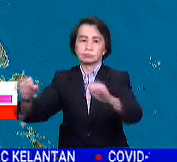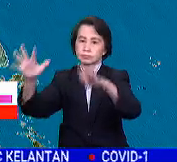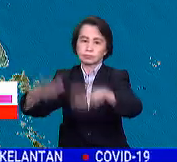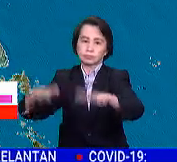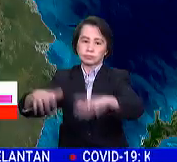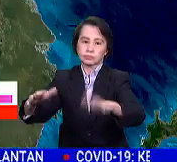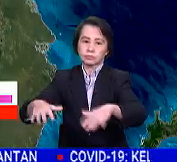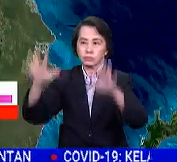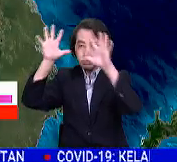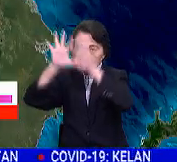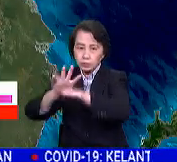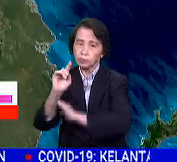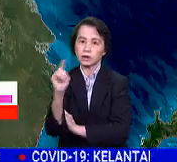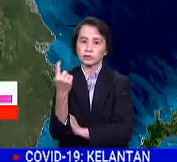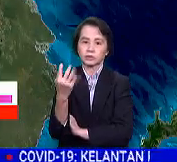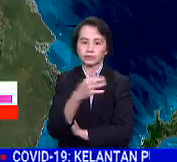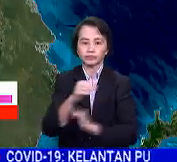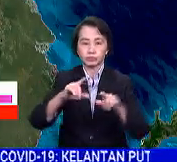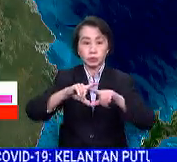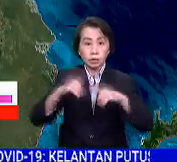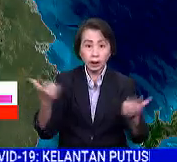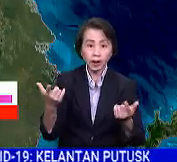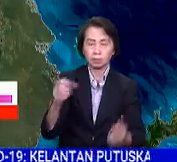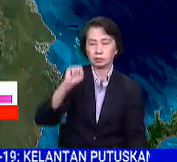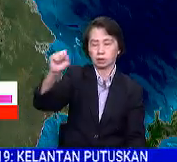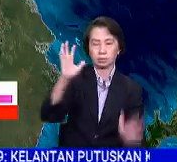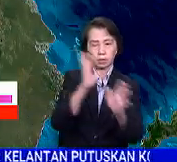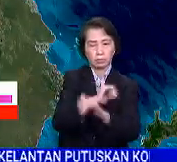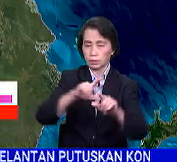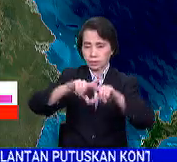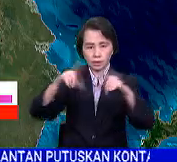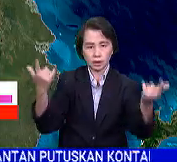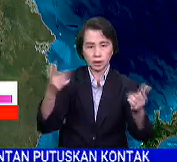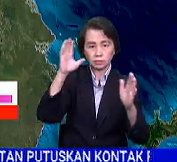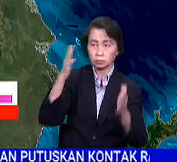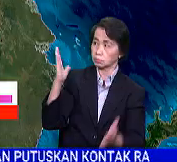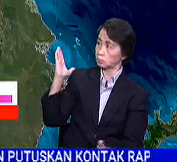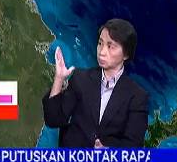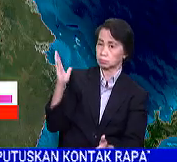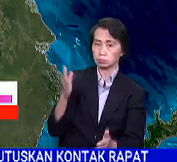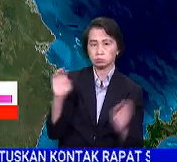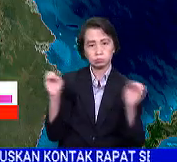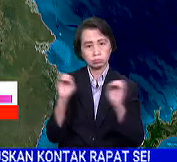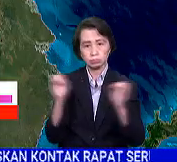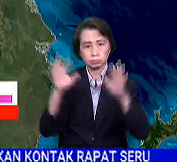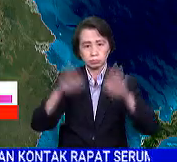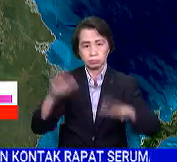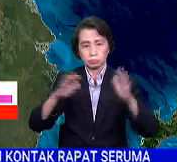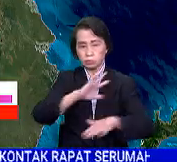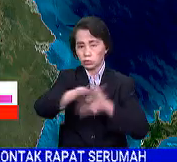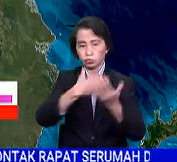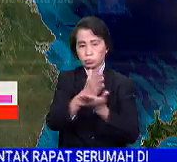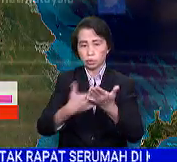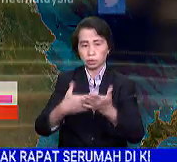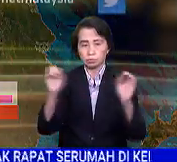yang agak mendung dan keadaan berbeza bagi negeri Sabah dan Sarawak pada kini dalam keadaan baik, tiada hujan bagi kesemua